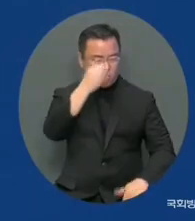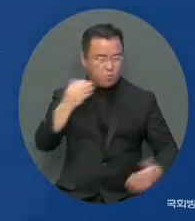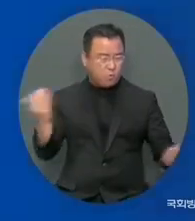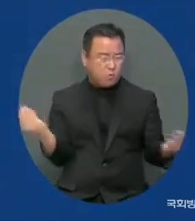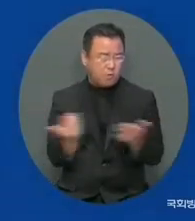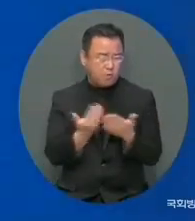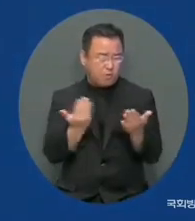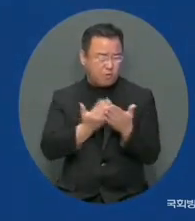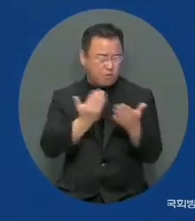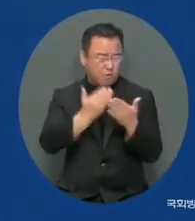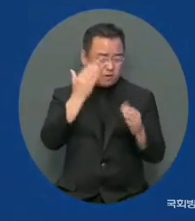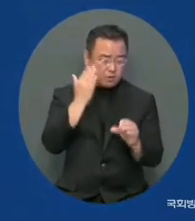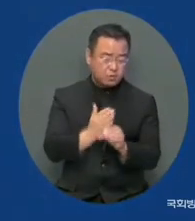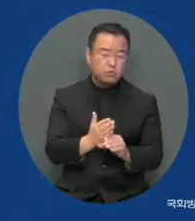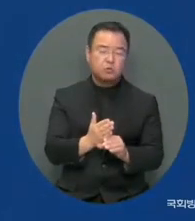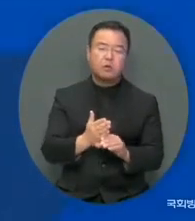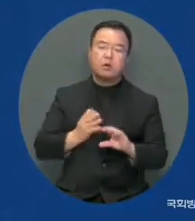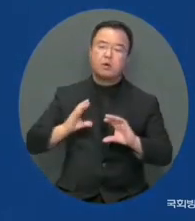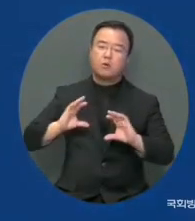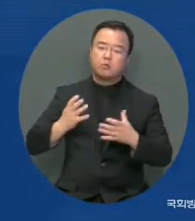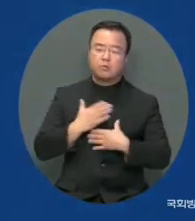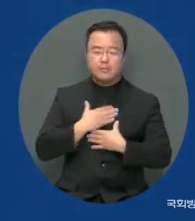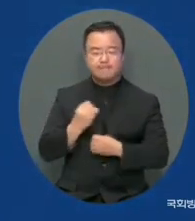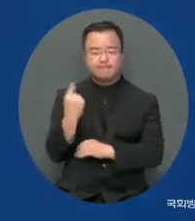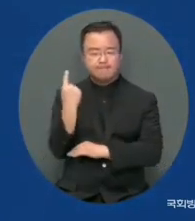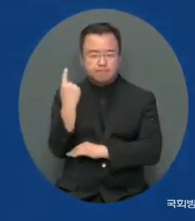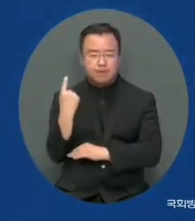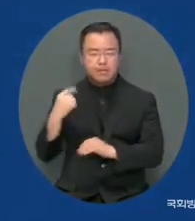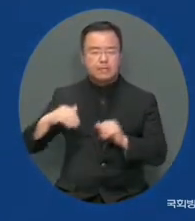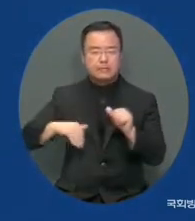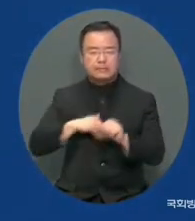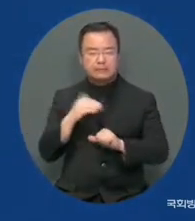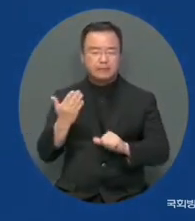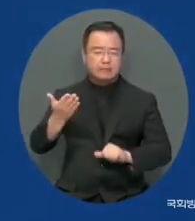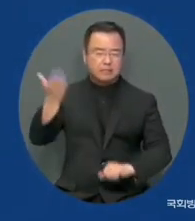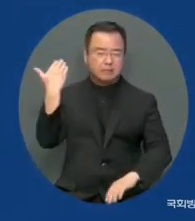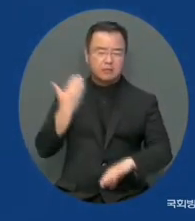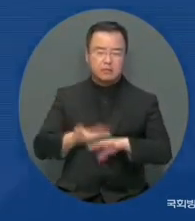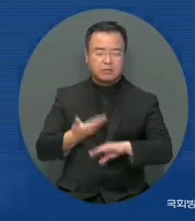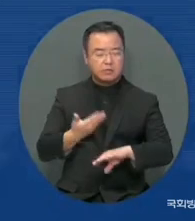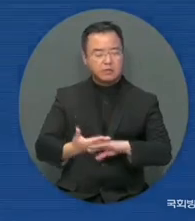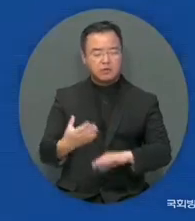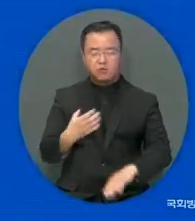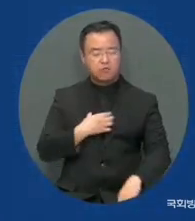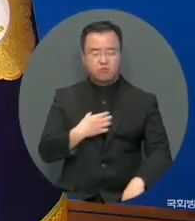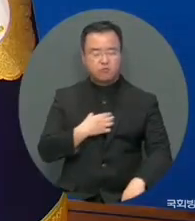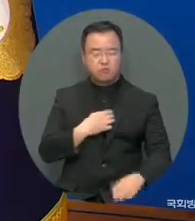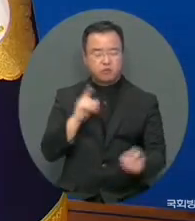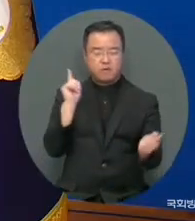국가 안보도 이전과는 차원이 다른 현실적 위협으로 등장하고 있습니다.